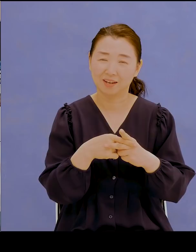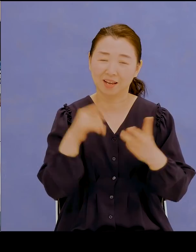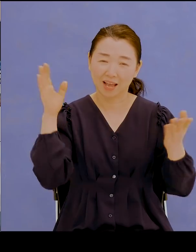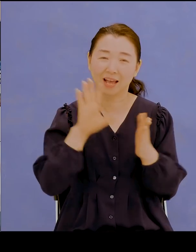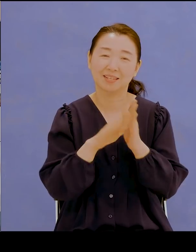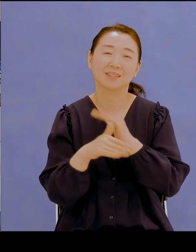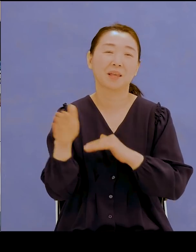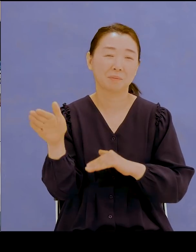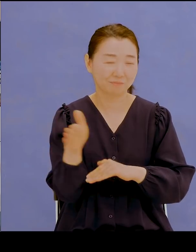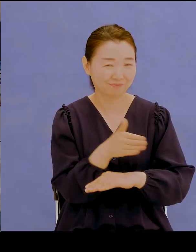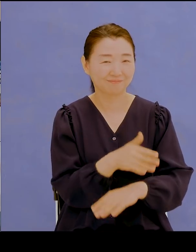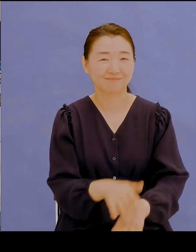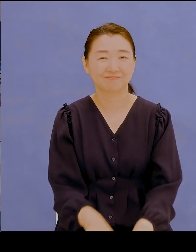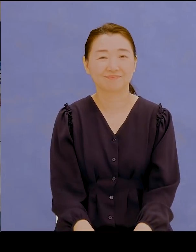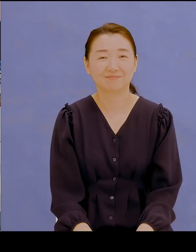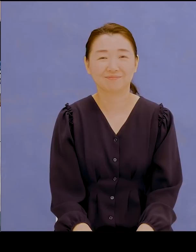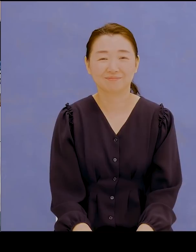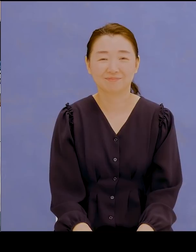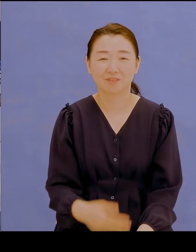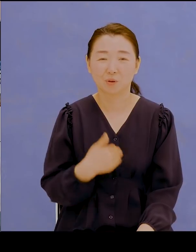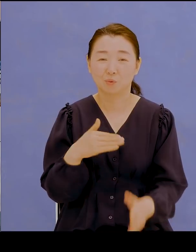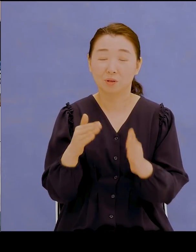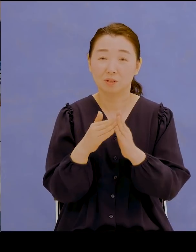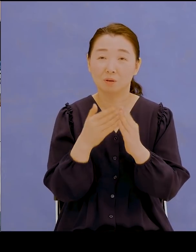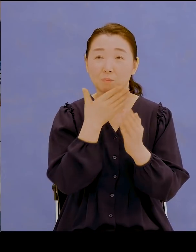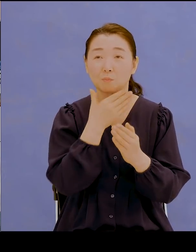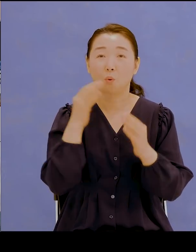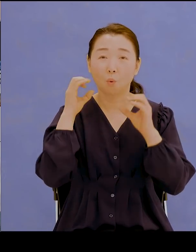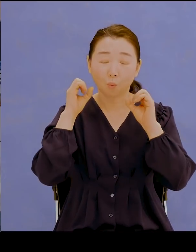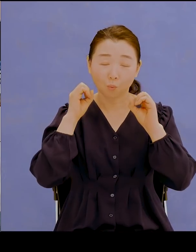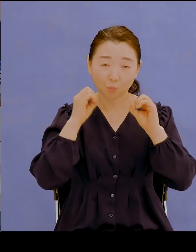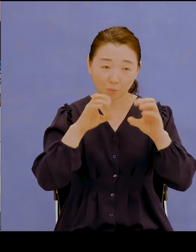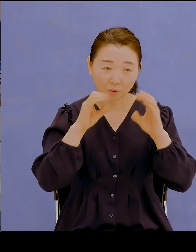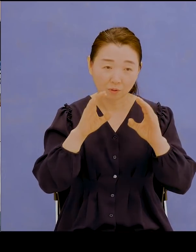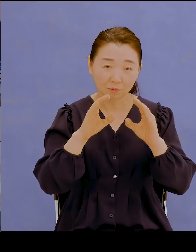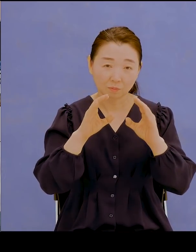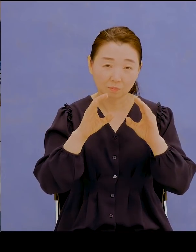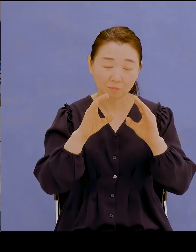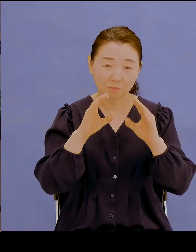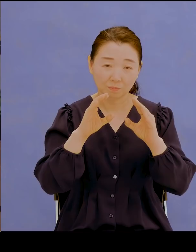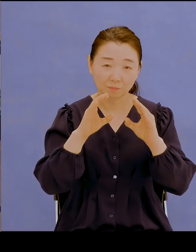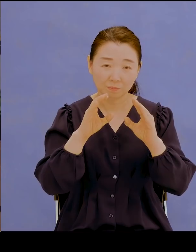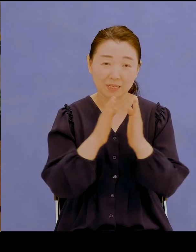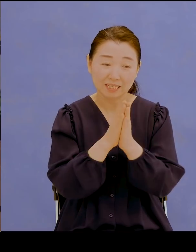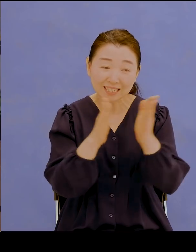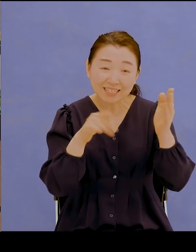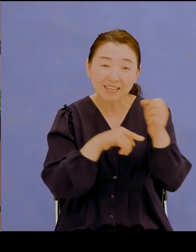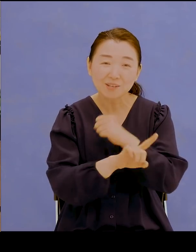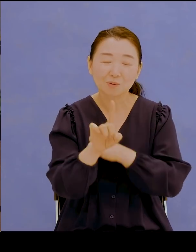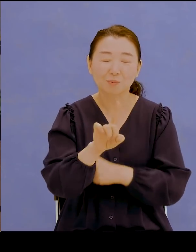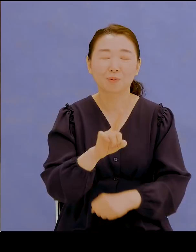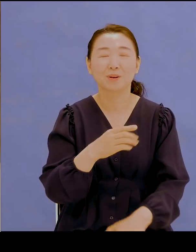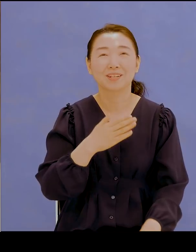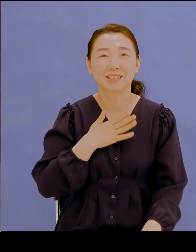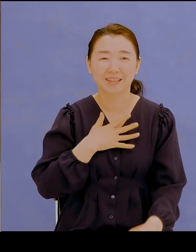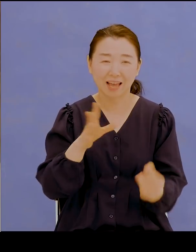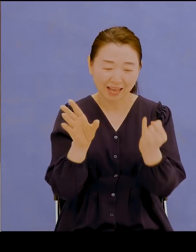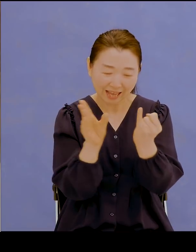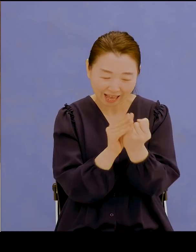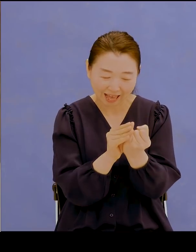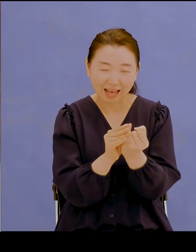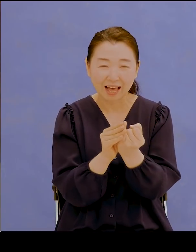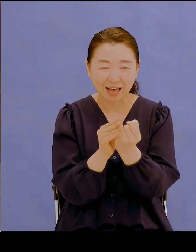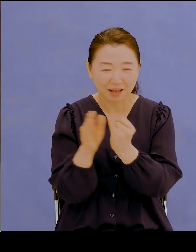교회를 쭉 다녔어요. 네. 저희 집에 이제 복음이 들어오게 된 경위가 네. 저는 모태신앙이 아니에요.